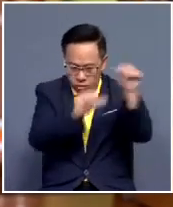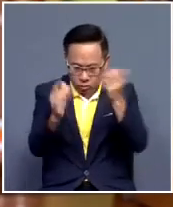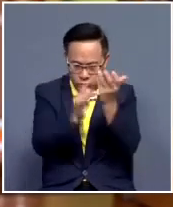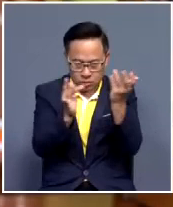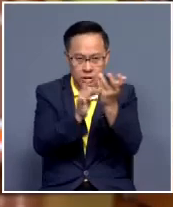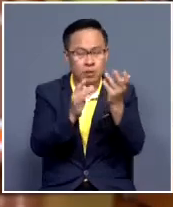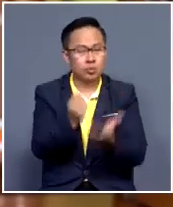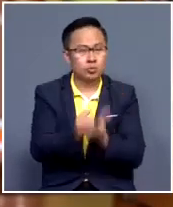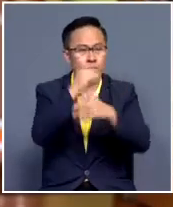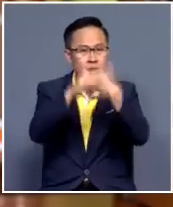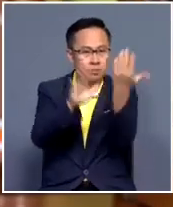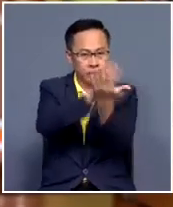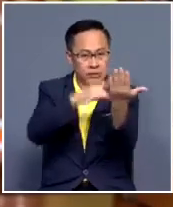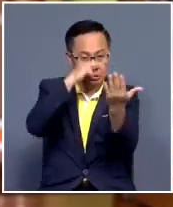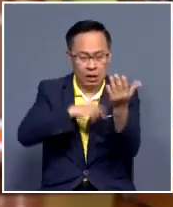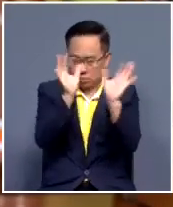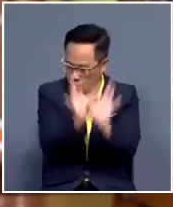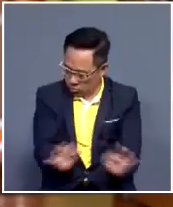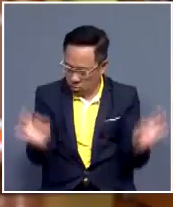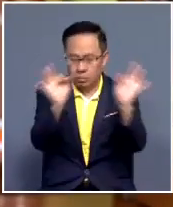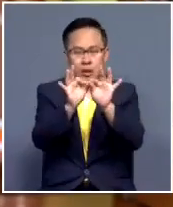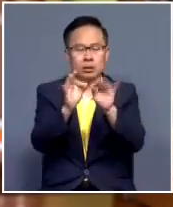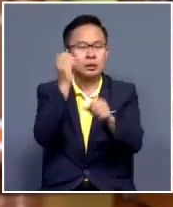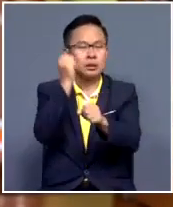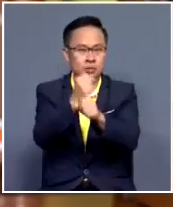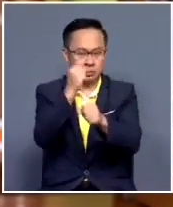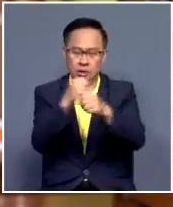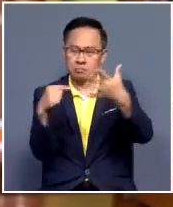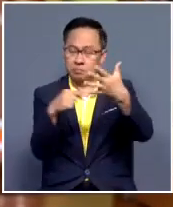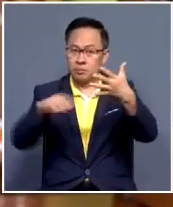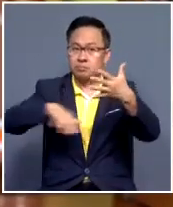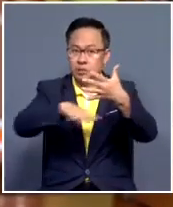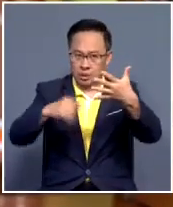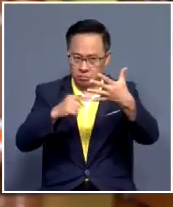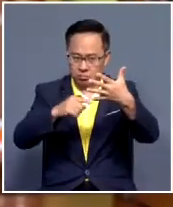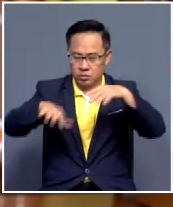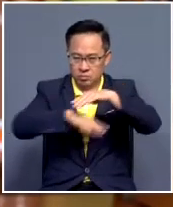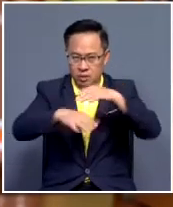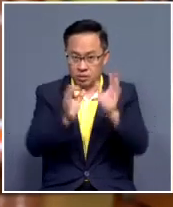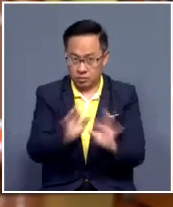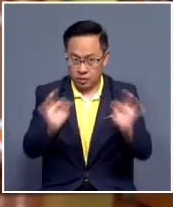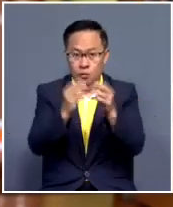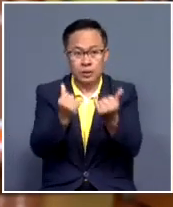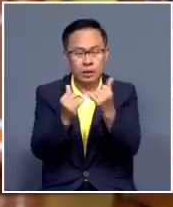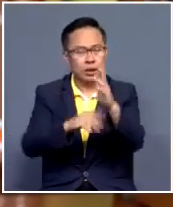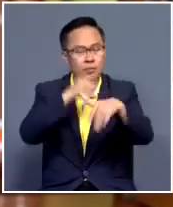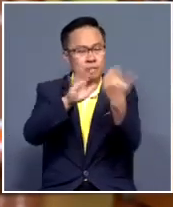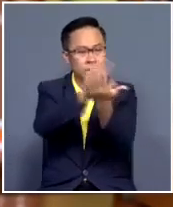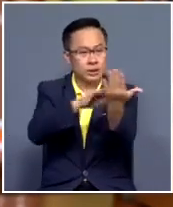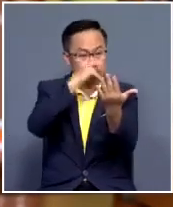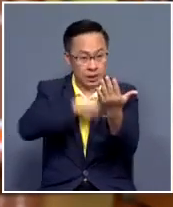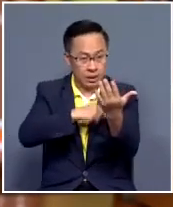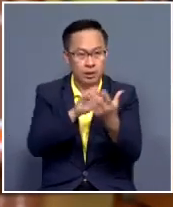ติบโตให้กับประเทศของเราคือจุดเริ่มต้นที่สำคัญของกระบวนการนี้ค่ะซึ่งวันนี้รายการเดินหน้าประเทศไทยเราจะพาคุณผู้ชมไปทำ